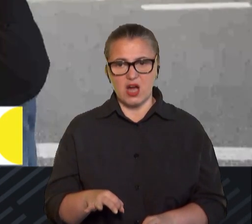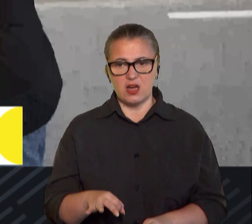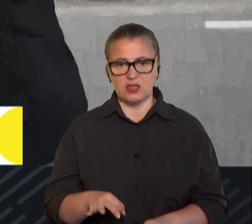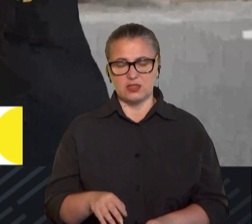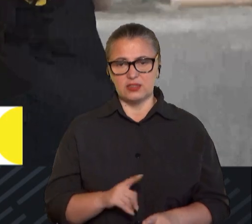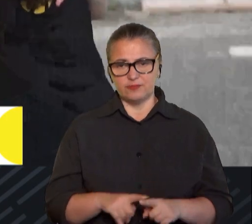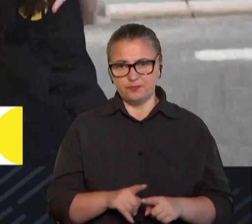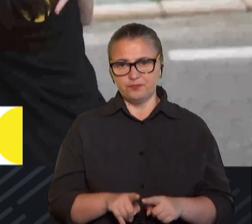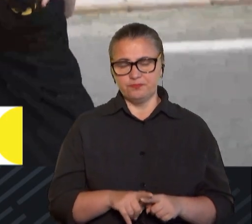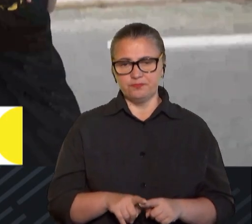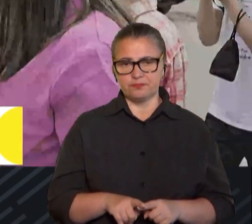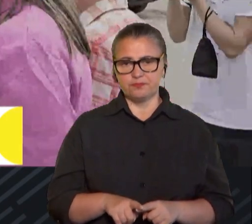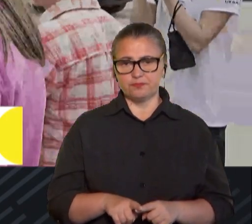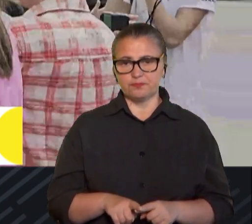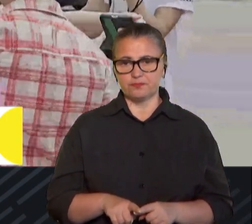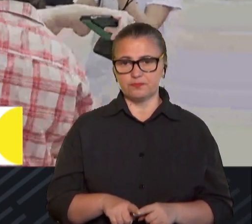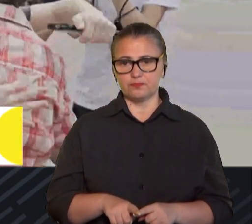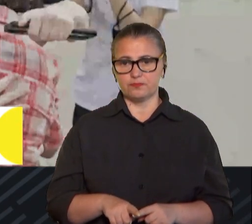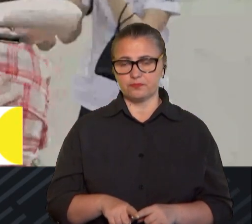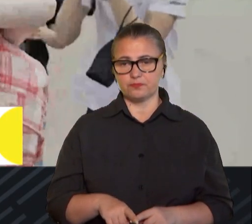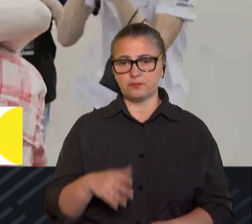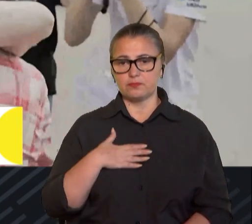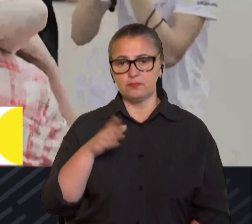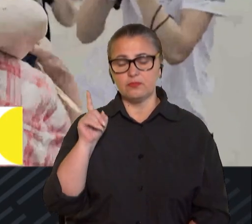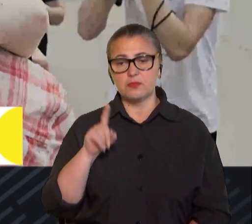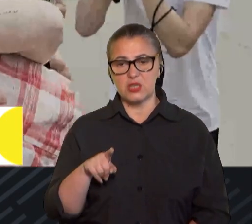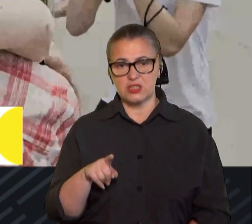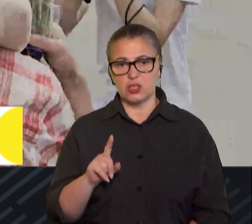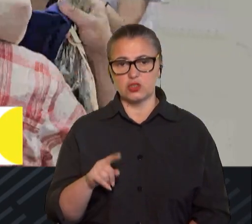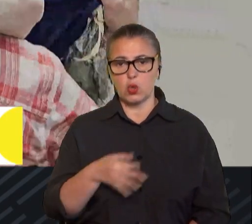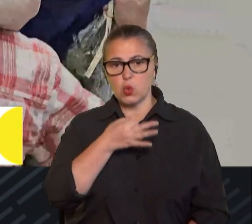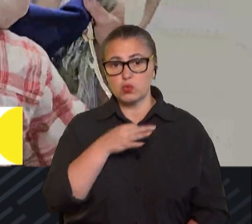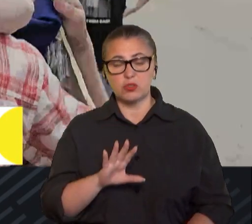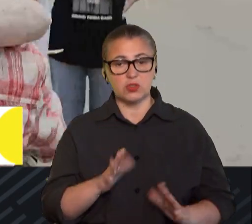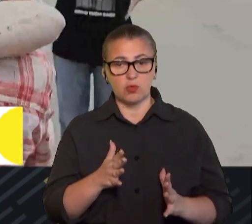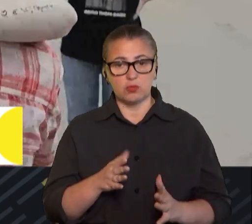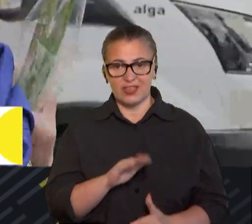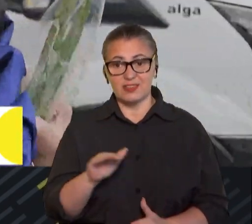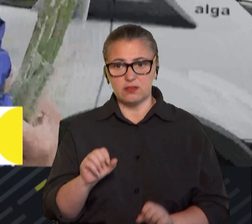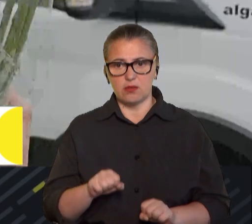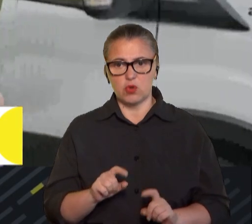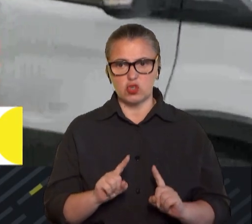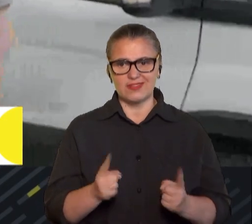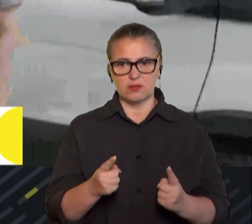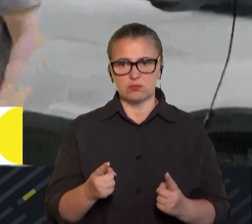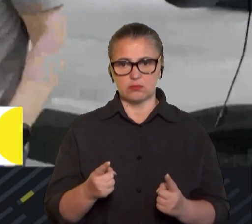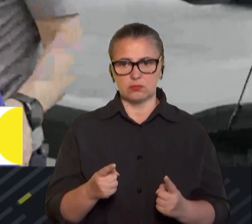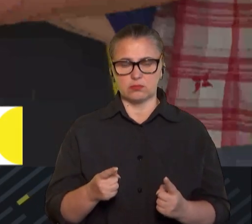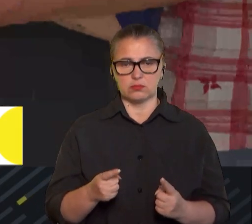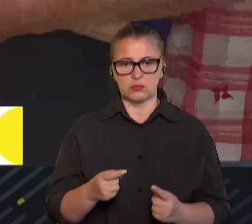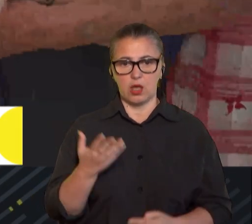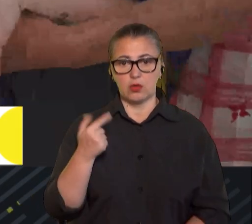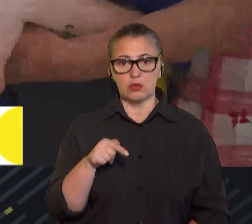увазі швидкість проведення цієї операції, тому що ми знали, що будь-який момент їх можуть зупинити, їх той самий час, як тільки